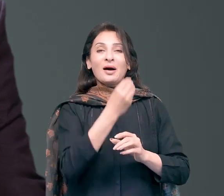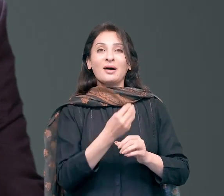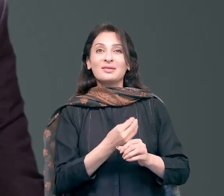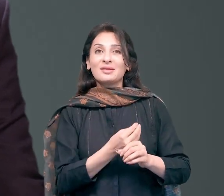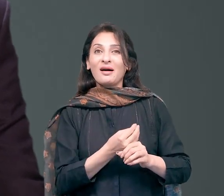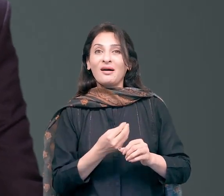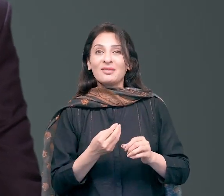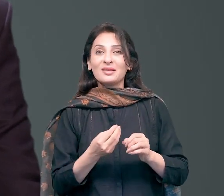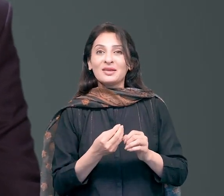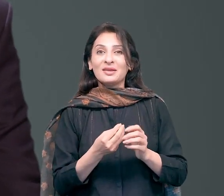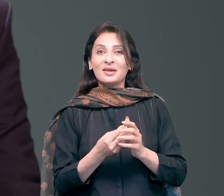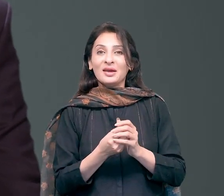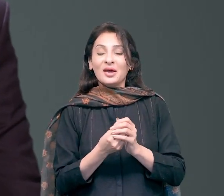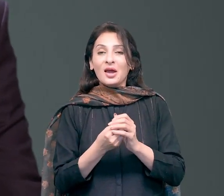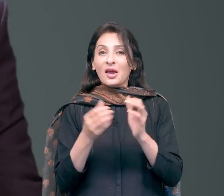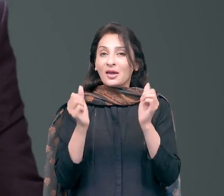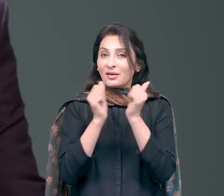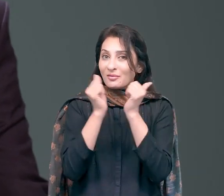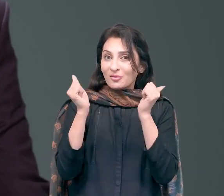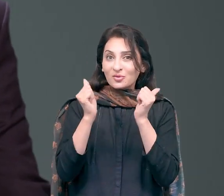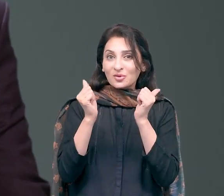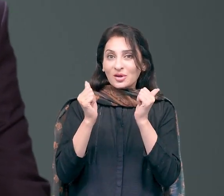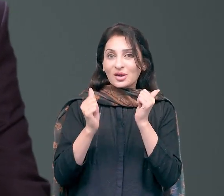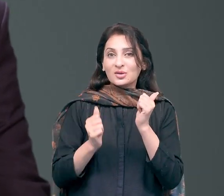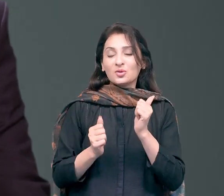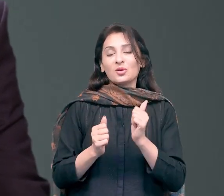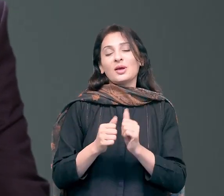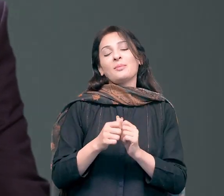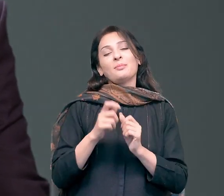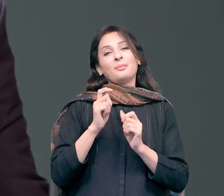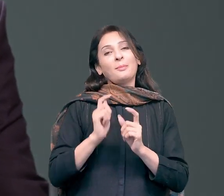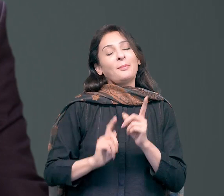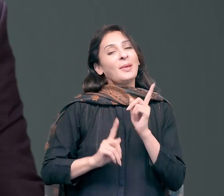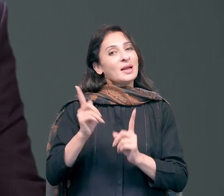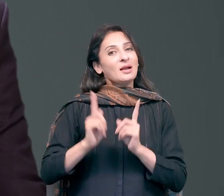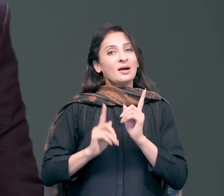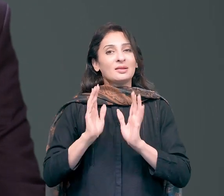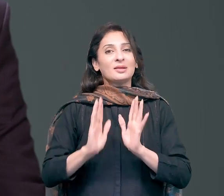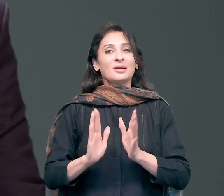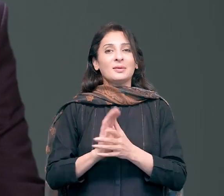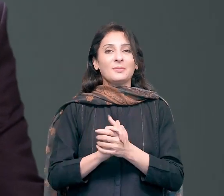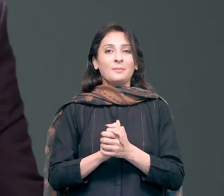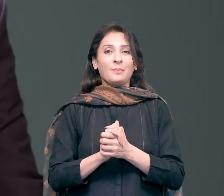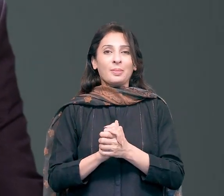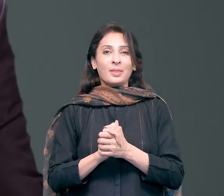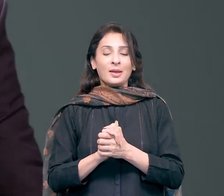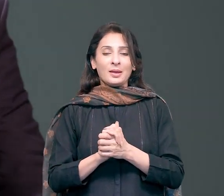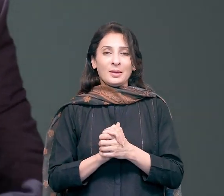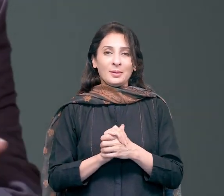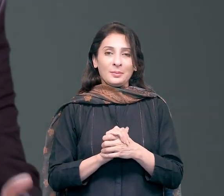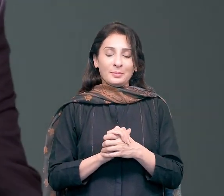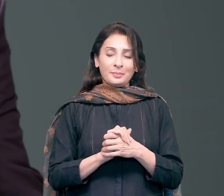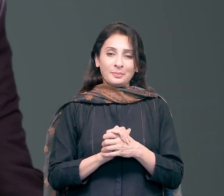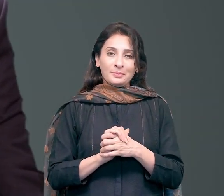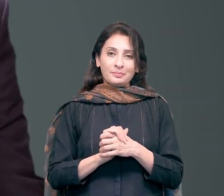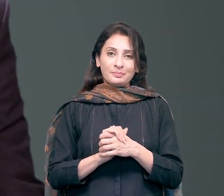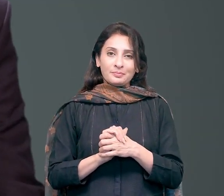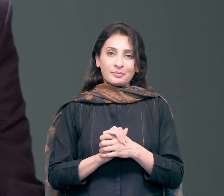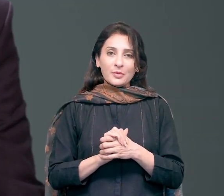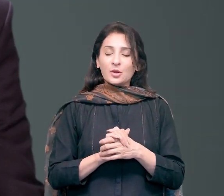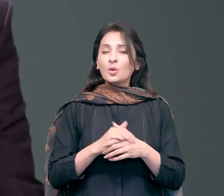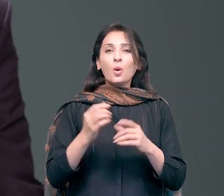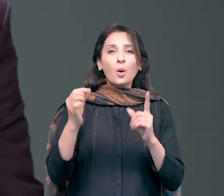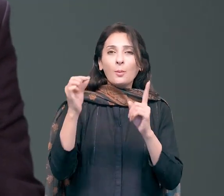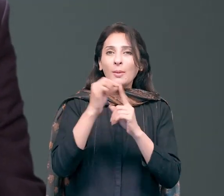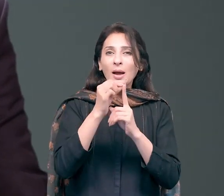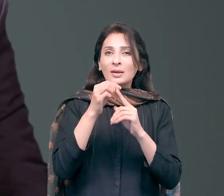کو ریکگنائز کیا گیا ایک آزاد علیحدہ ریاست کے طور پر. تو پاکستان میں بھی جیسے